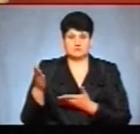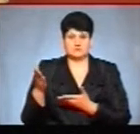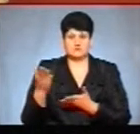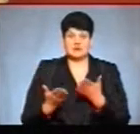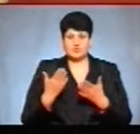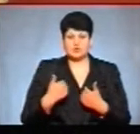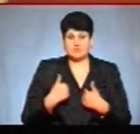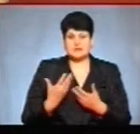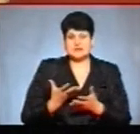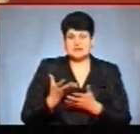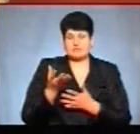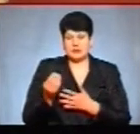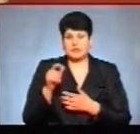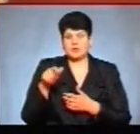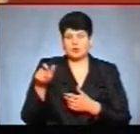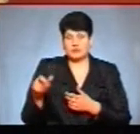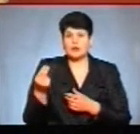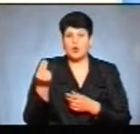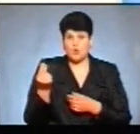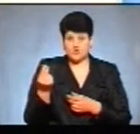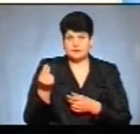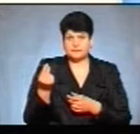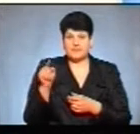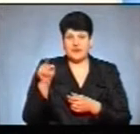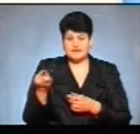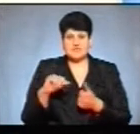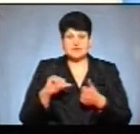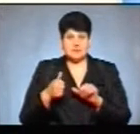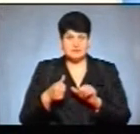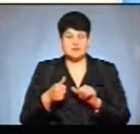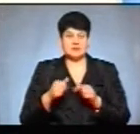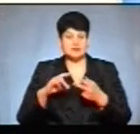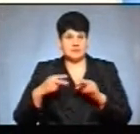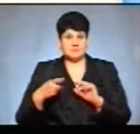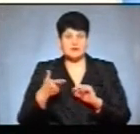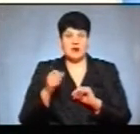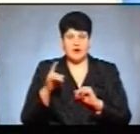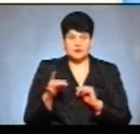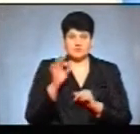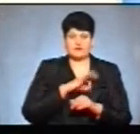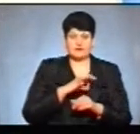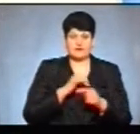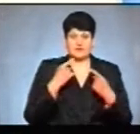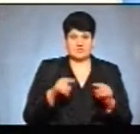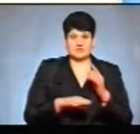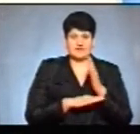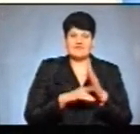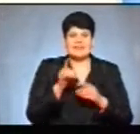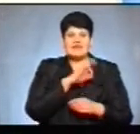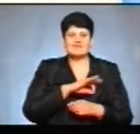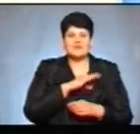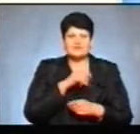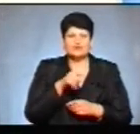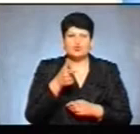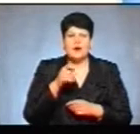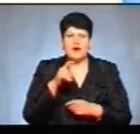ми заплатили людині гроші, а він замість газу використав на альтернативне паливо, значить він не спожив ту